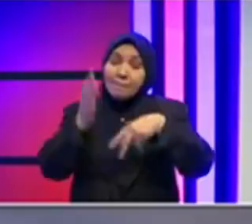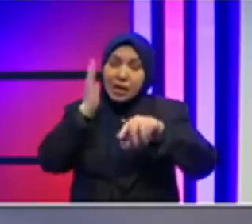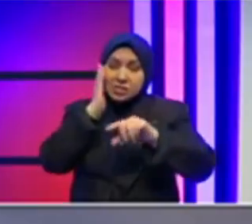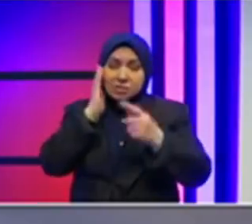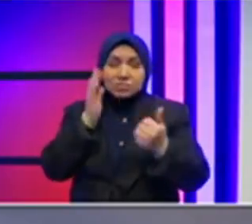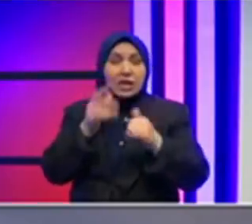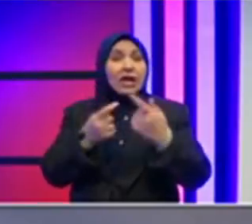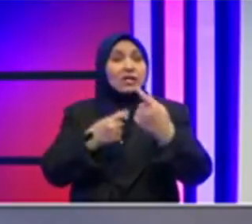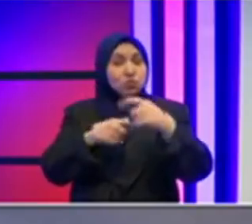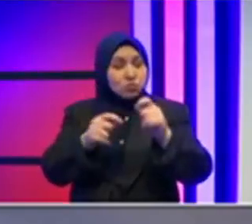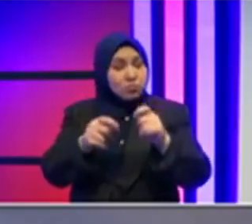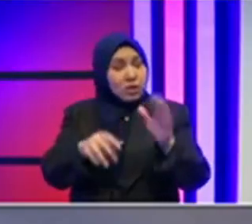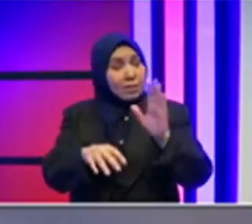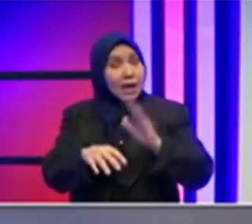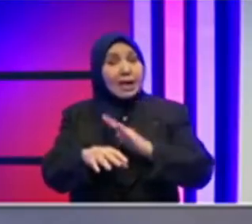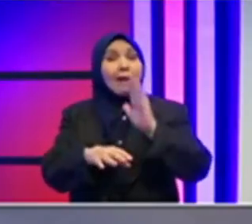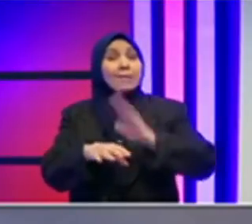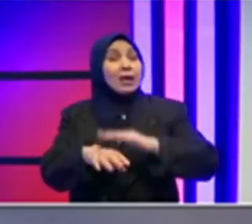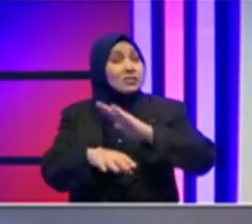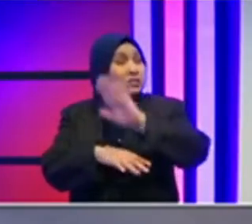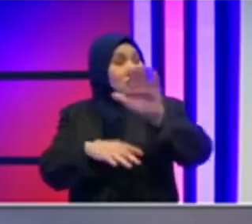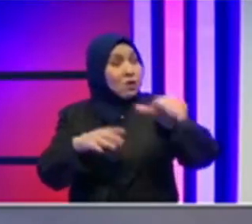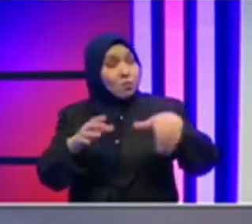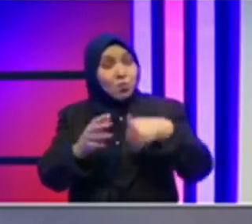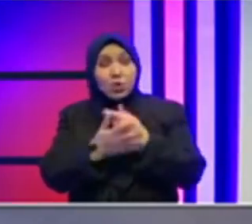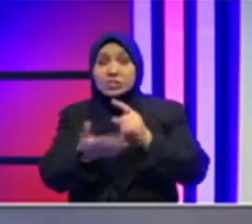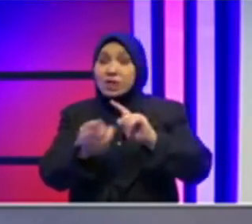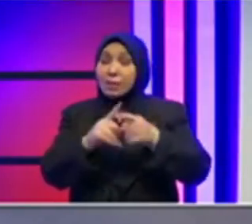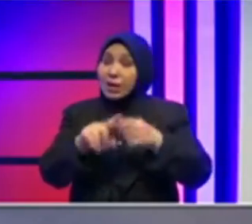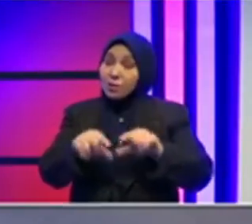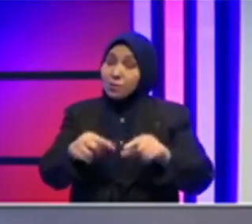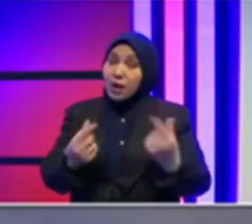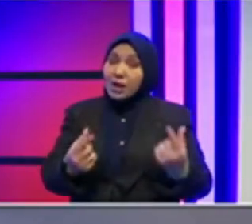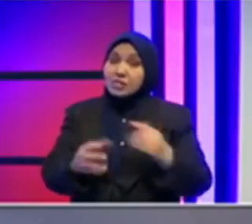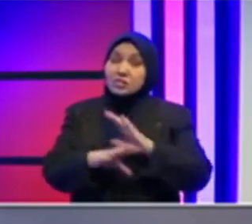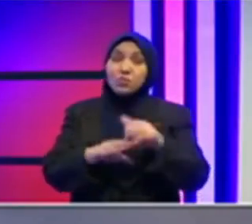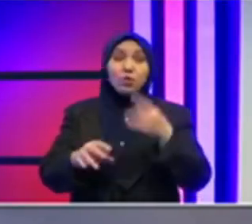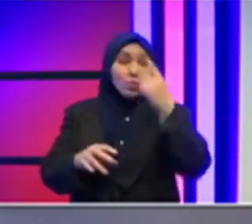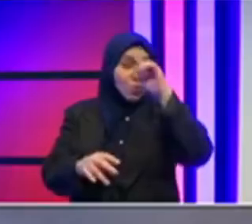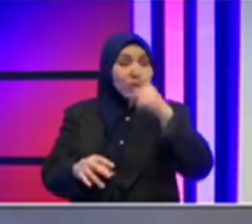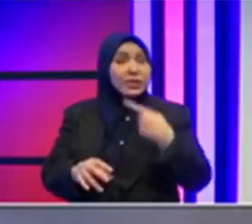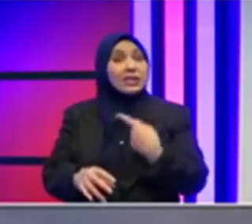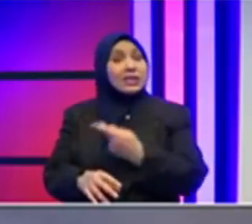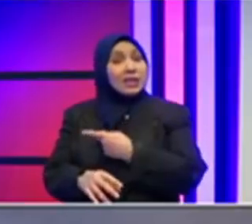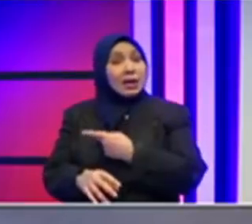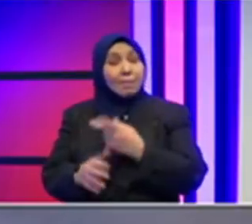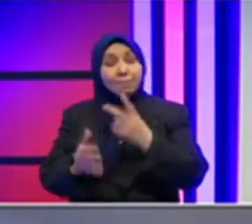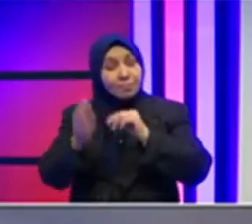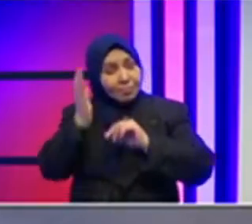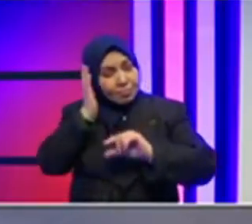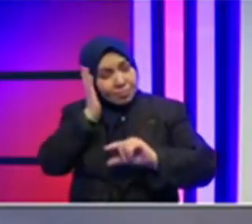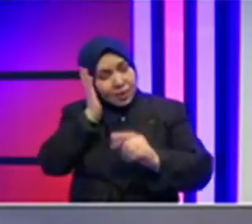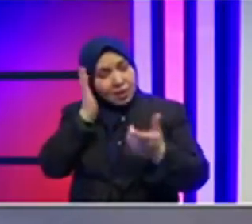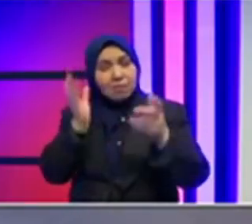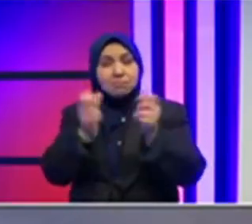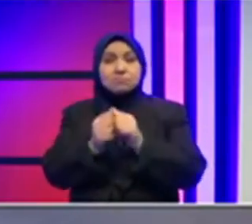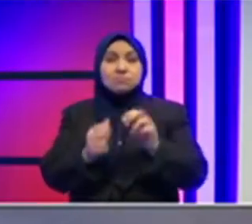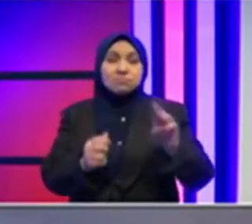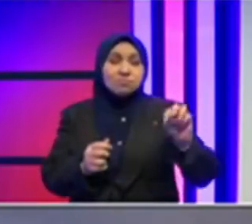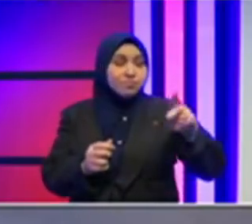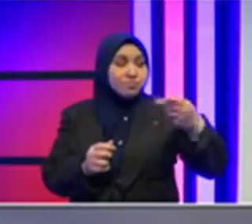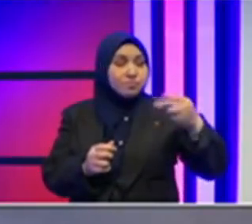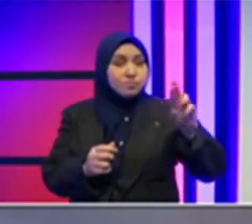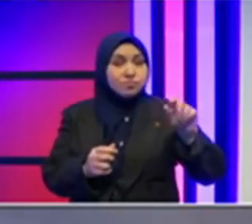cuba mengajak semua sahabat-sahabat Al-Quran, tuan-tuan dan puan yang saya kasih sekalian, untuk kita baca sama-sama dengan bacaan